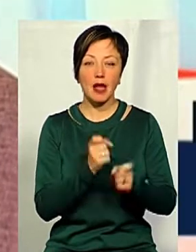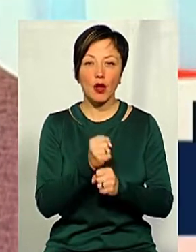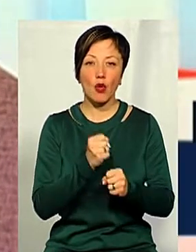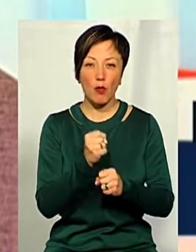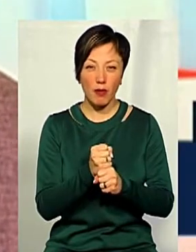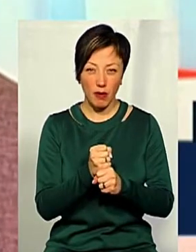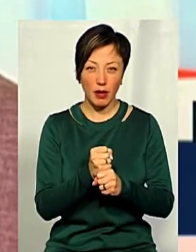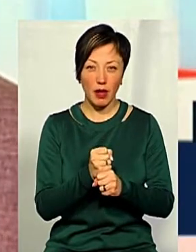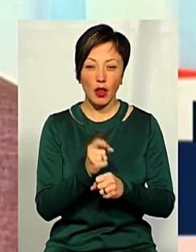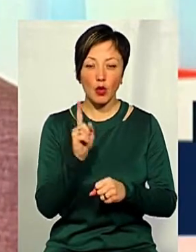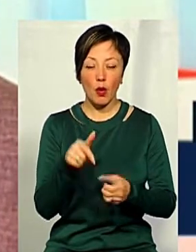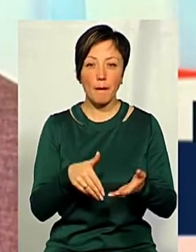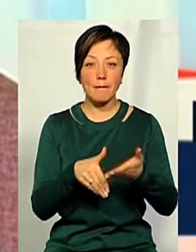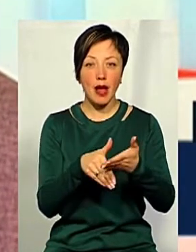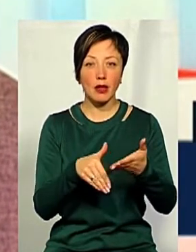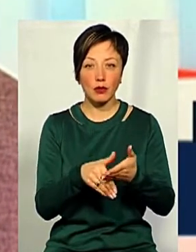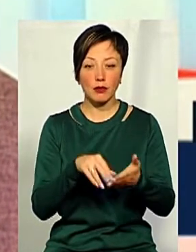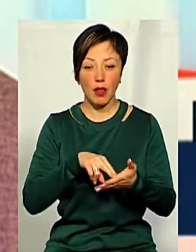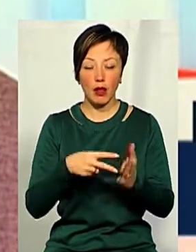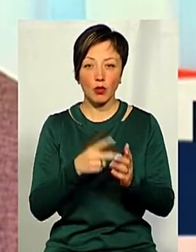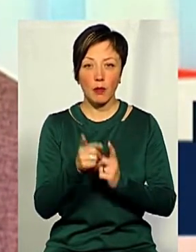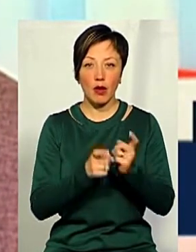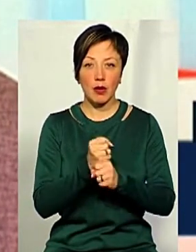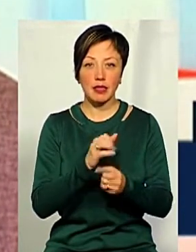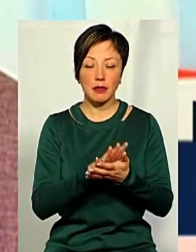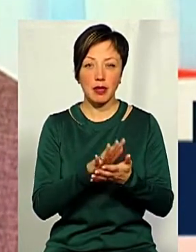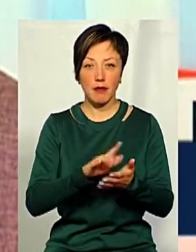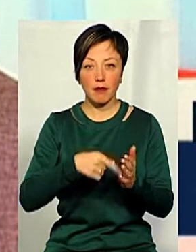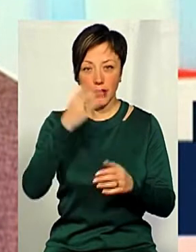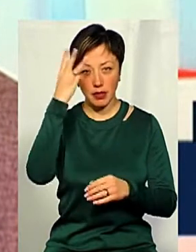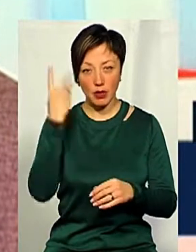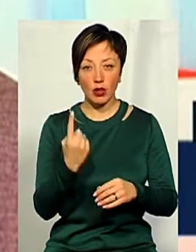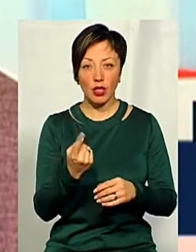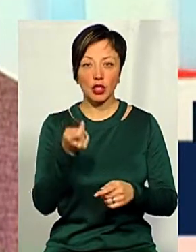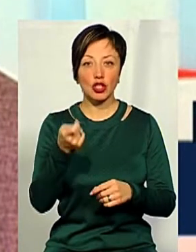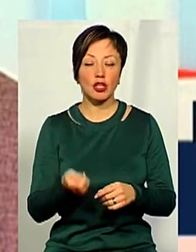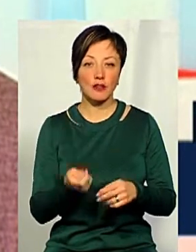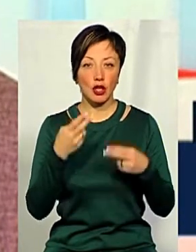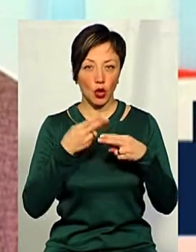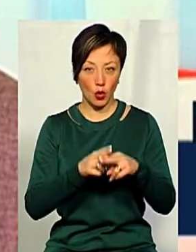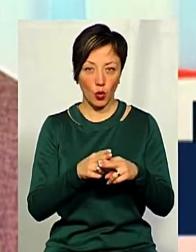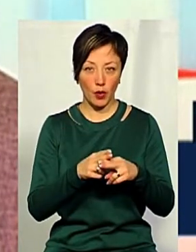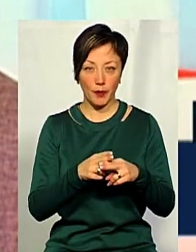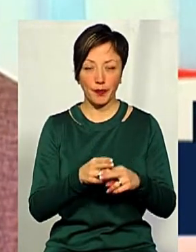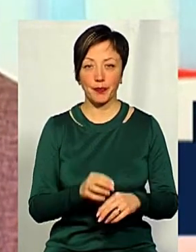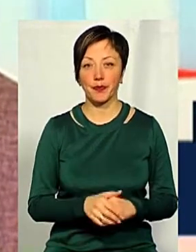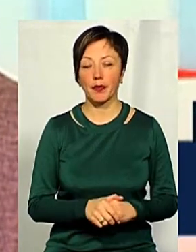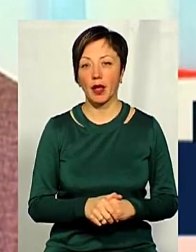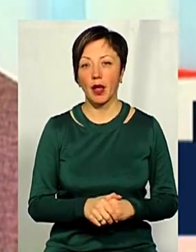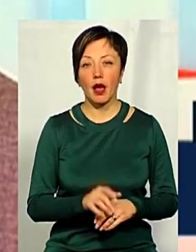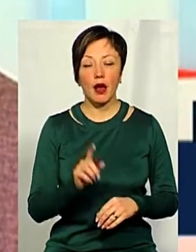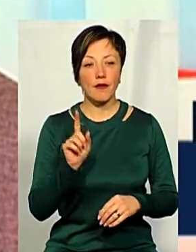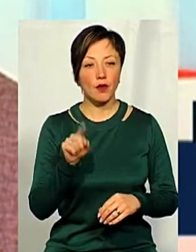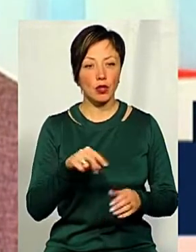той метод, який ми плануємо переробляти сміття в Хмельницькому. Це є насправді одна з найдешевших технологій.